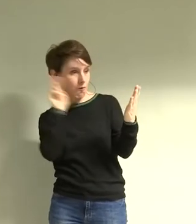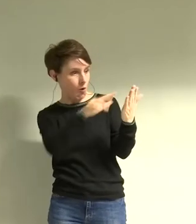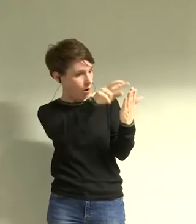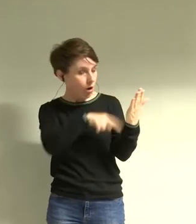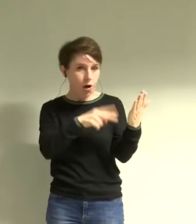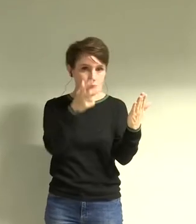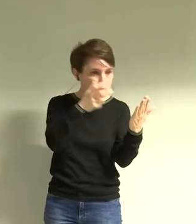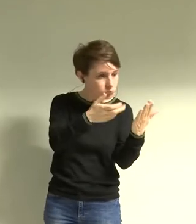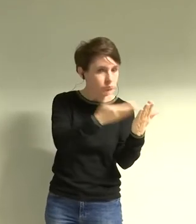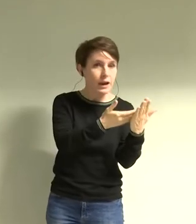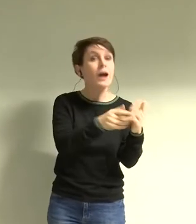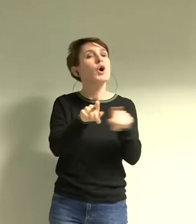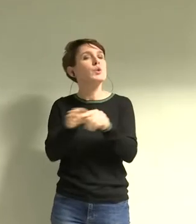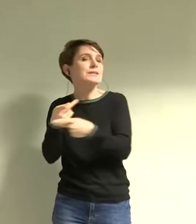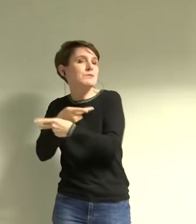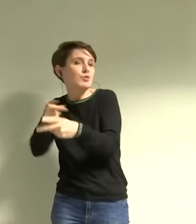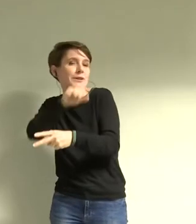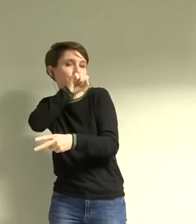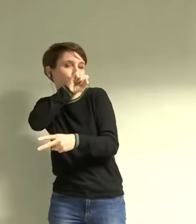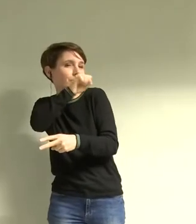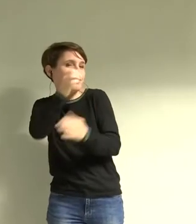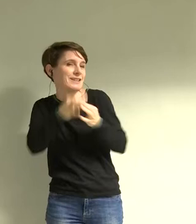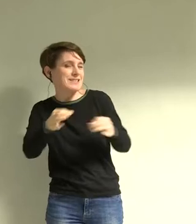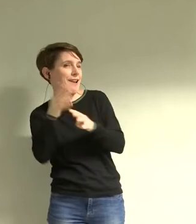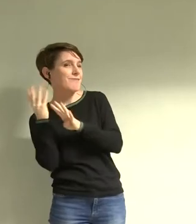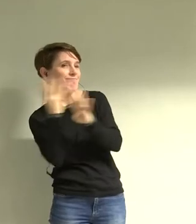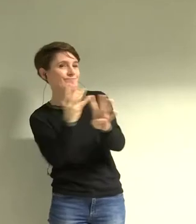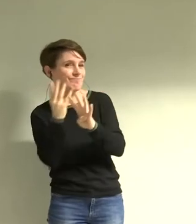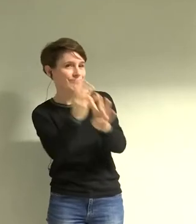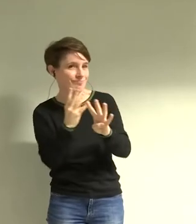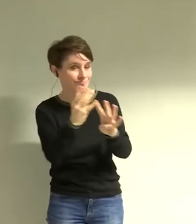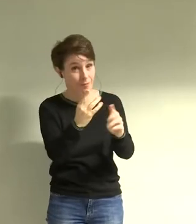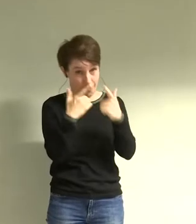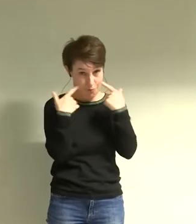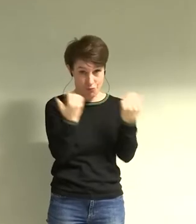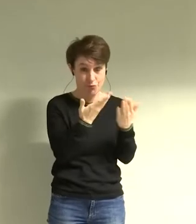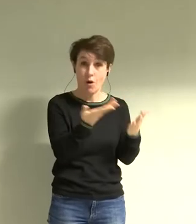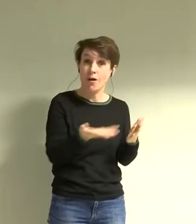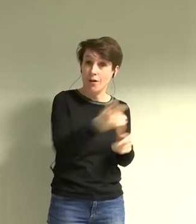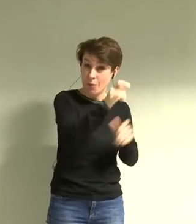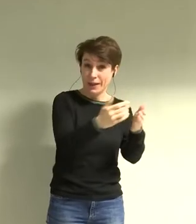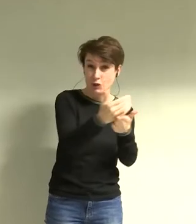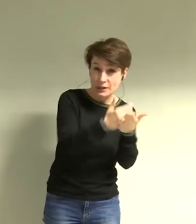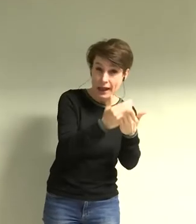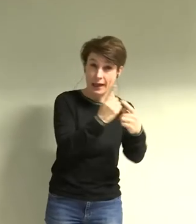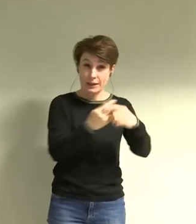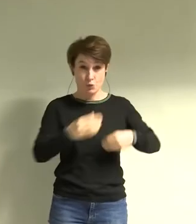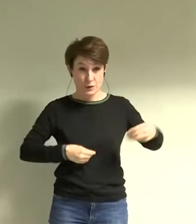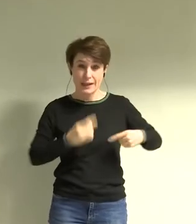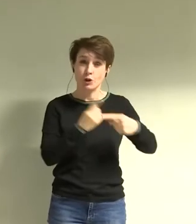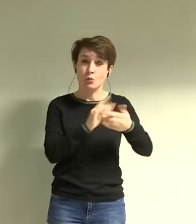des public habitué à cette salle démontre l'implication les salariés de leur directeur et de l'association mixlab